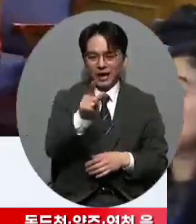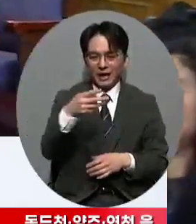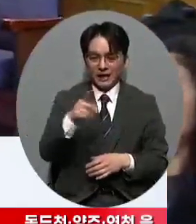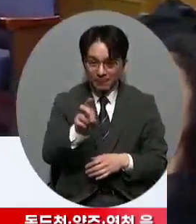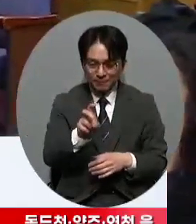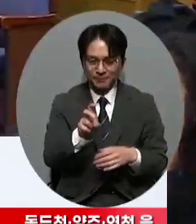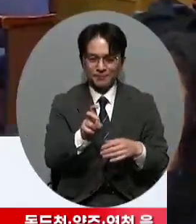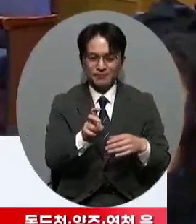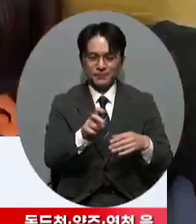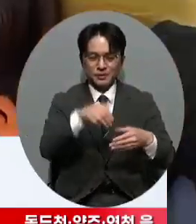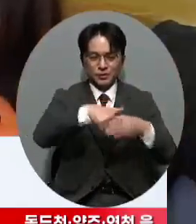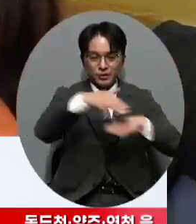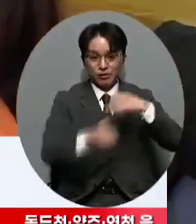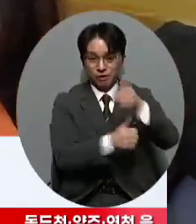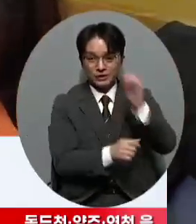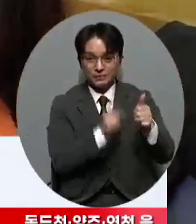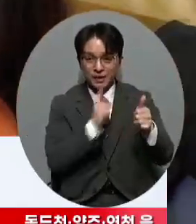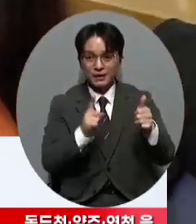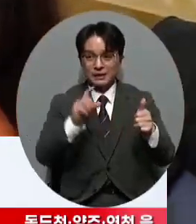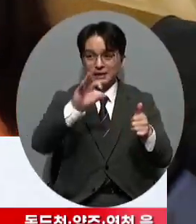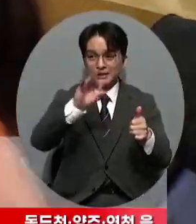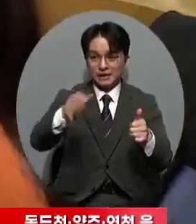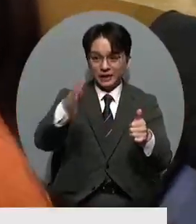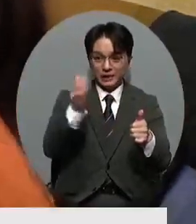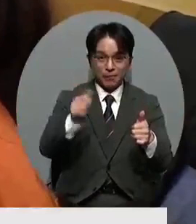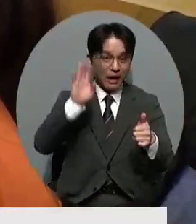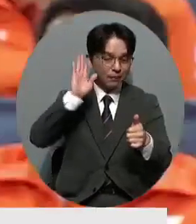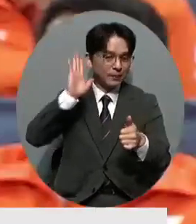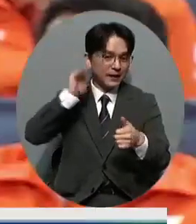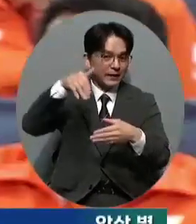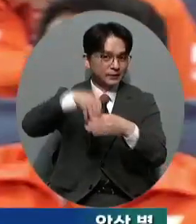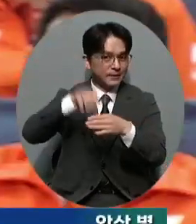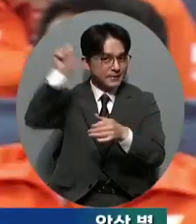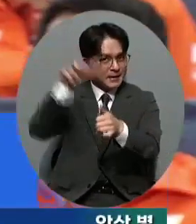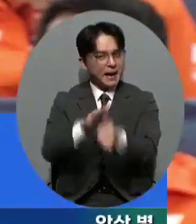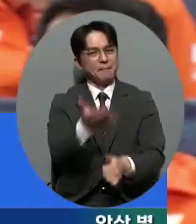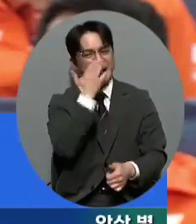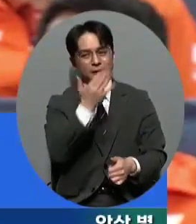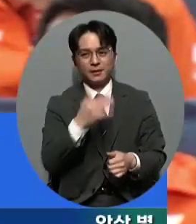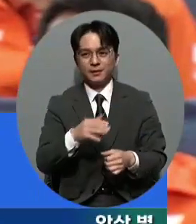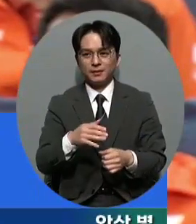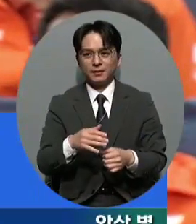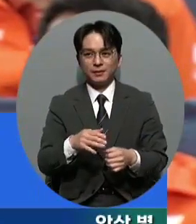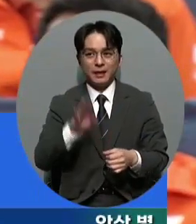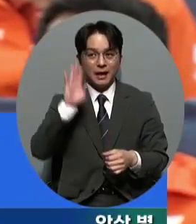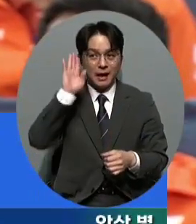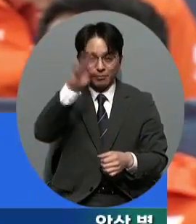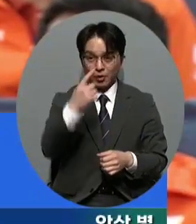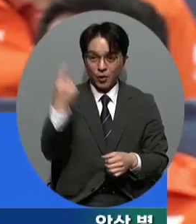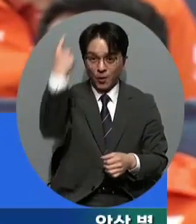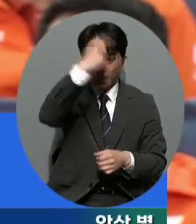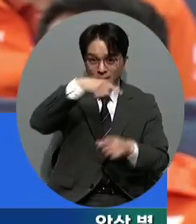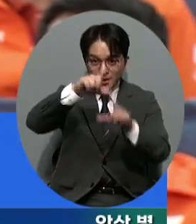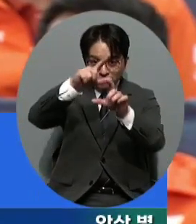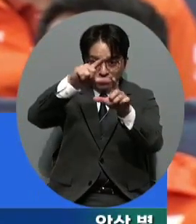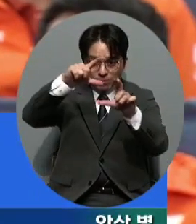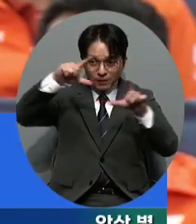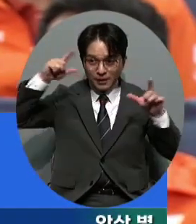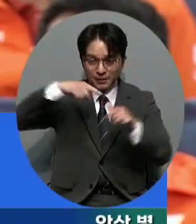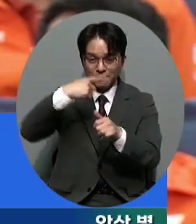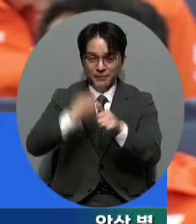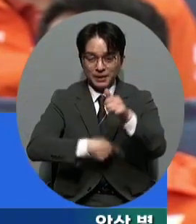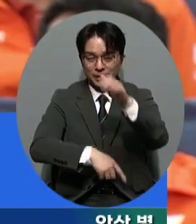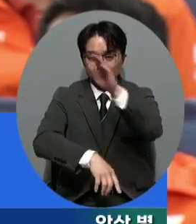대표가 대권주자의 면모를 갖추게 됐다고 치켜세웠습니다. 인물 경쟁력을 갖춘다면은 거대 기득권